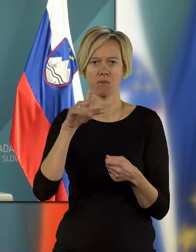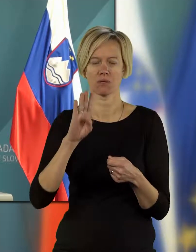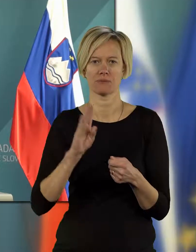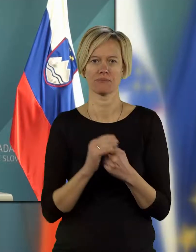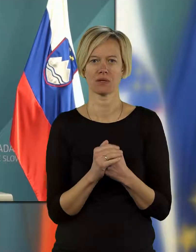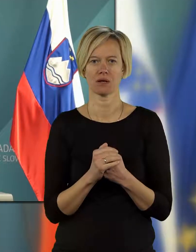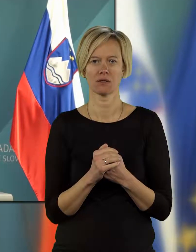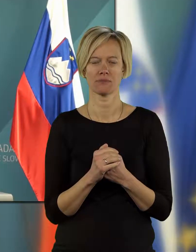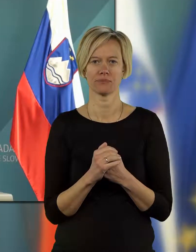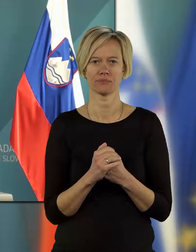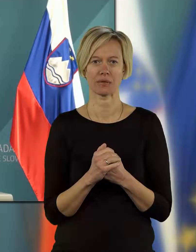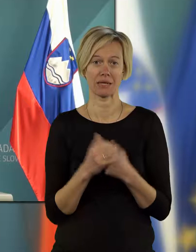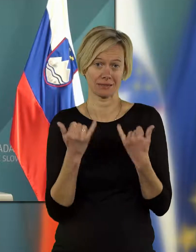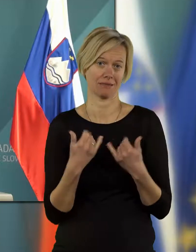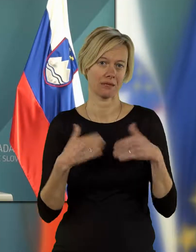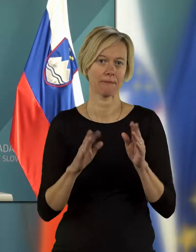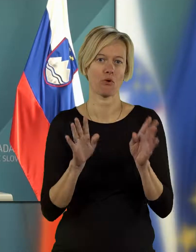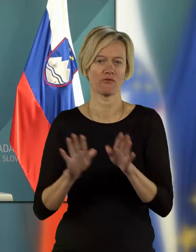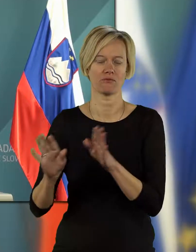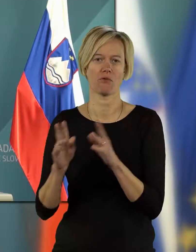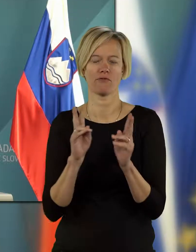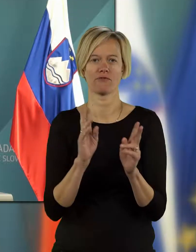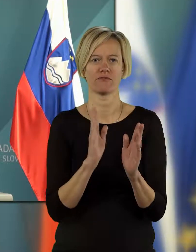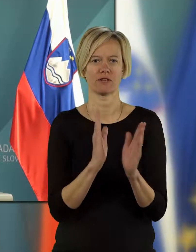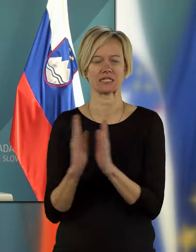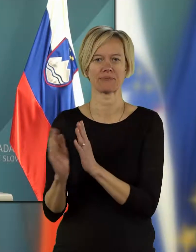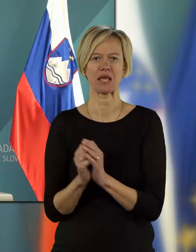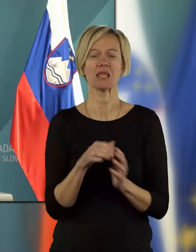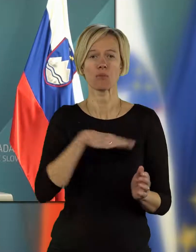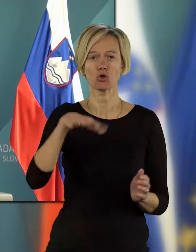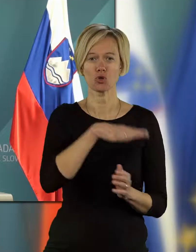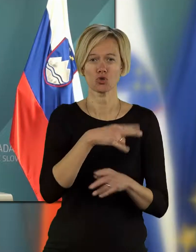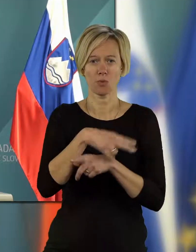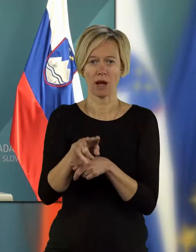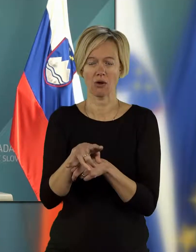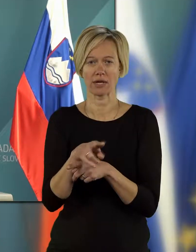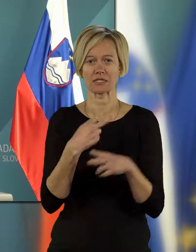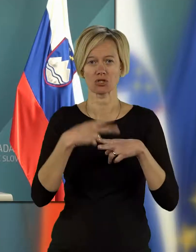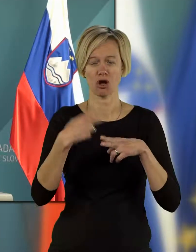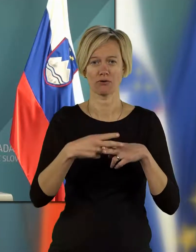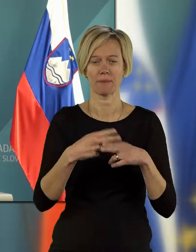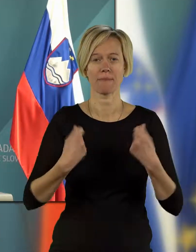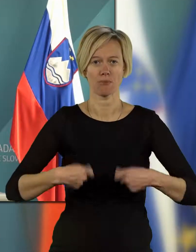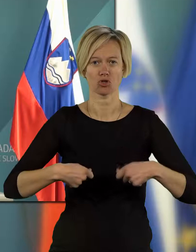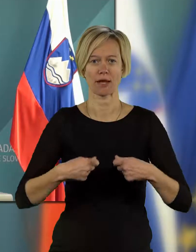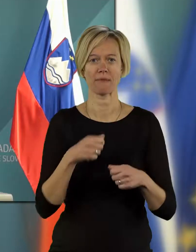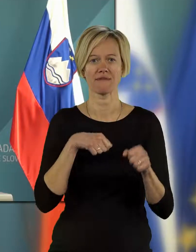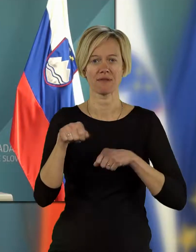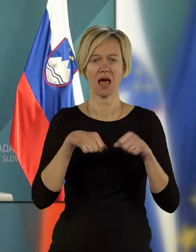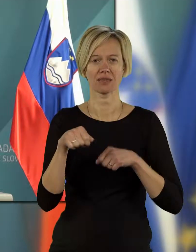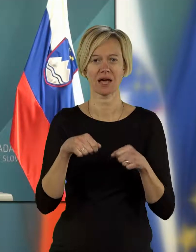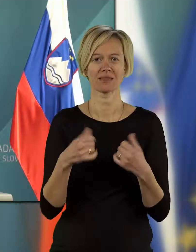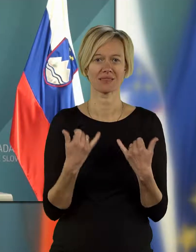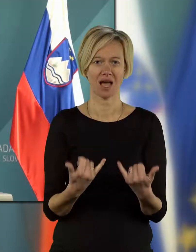NLB-ja. Ampak da grem po vrsti. Na področju upravljanja z državnim premoženjem je